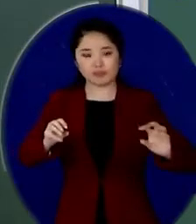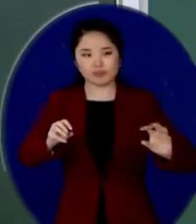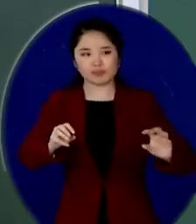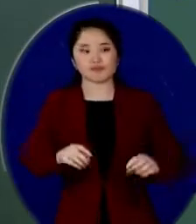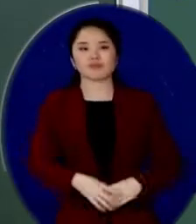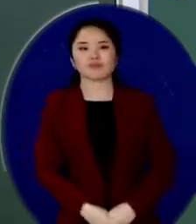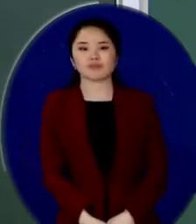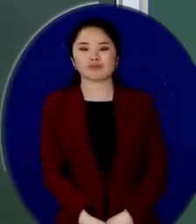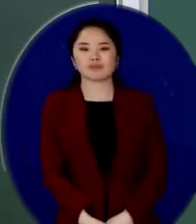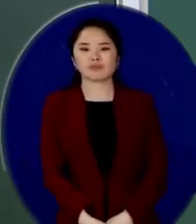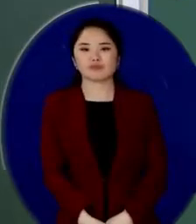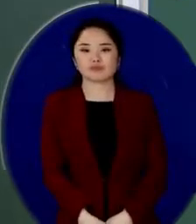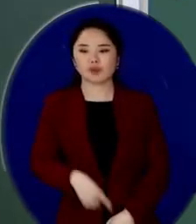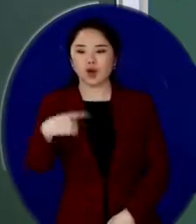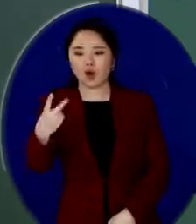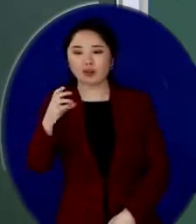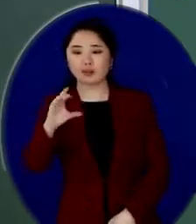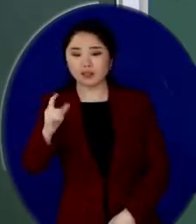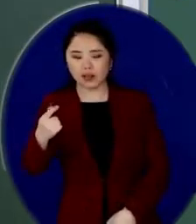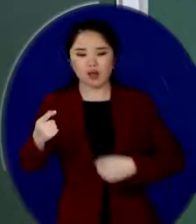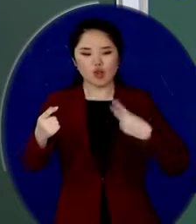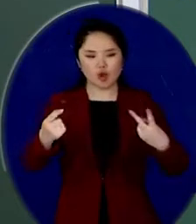хэсэгт 2-р хэсэгт